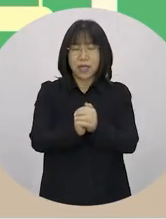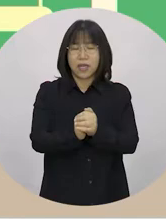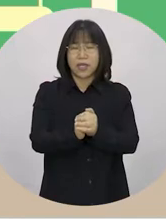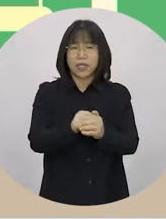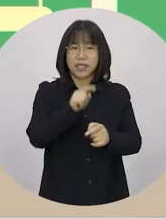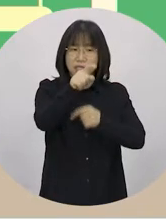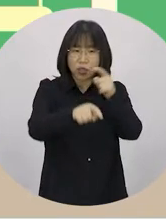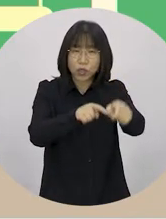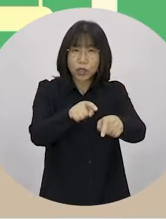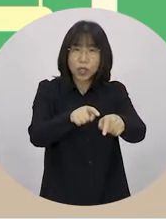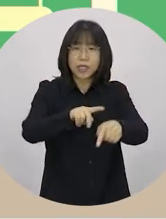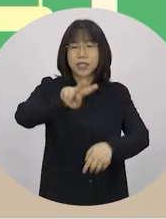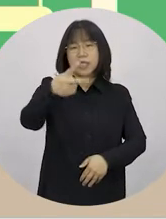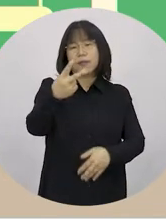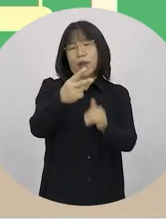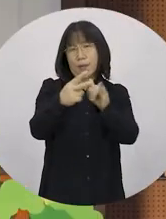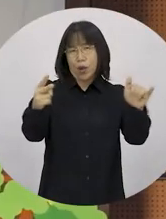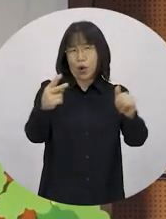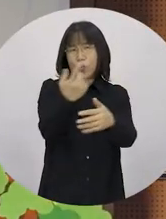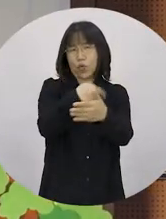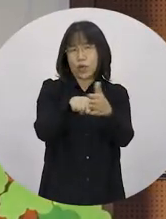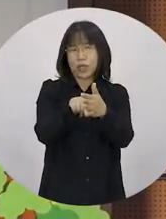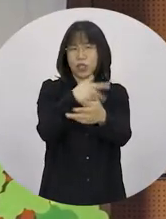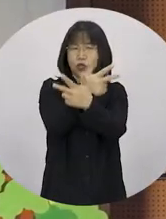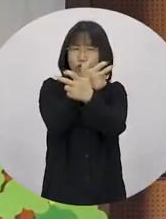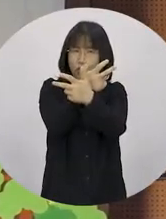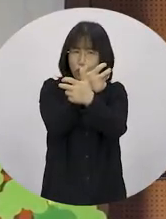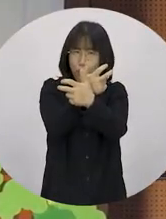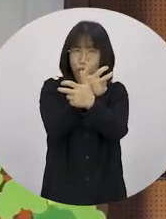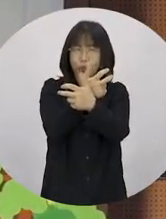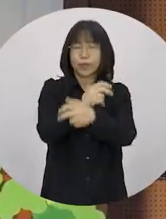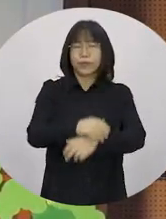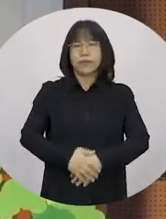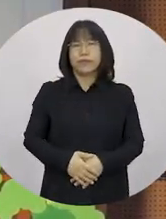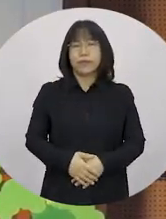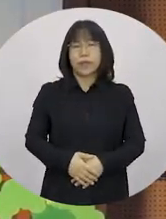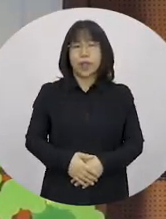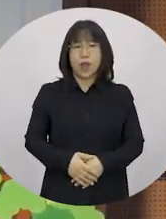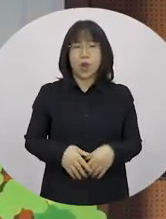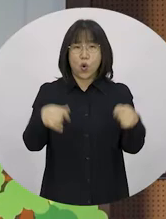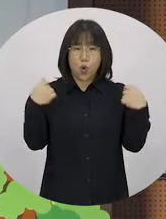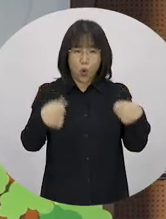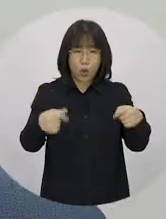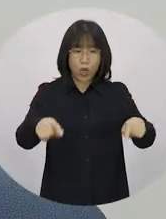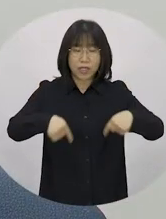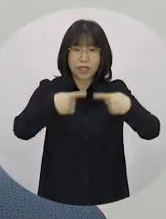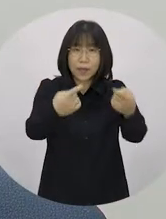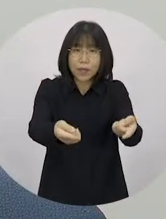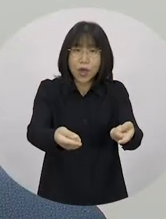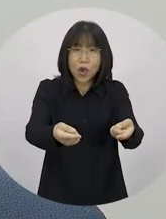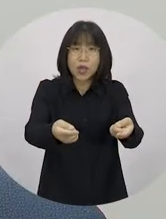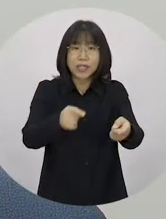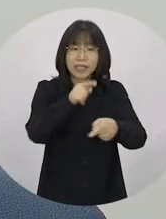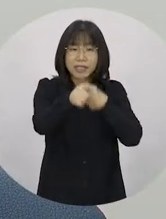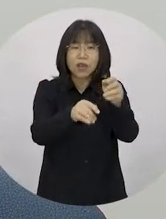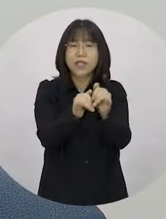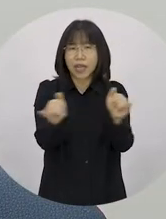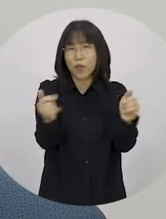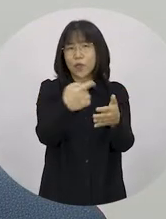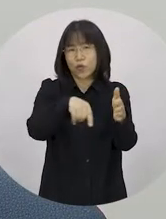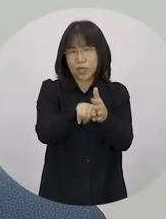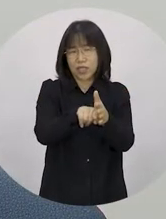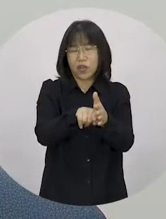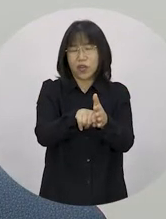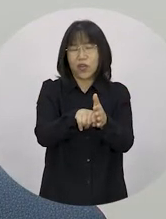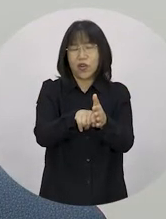공연을 신청한 200명을 대상으로 줌 프로그램을 통해 진행됩니다. 공연을 신청한 모든 가정에게